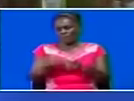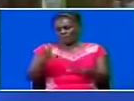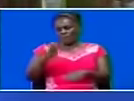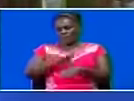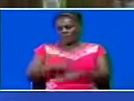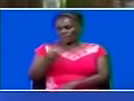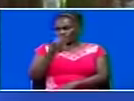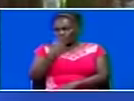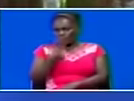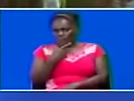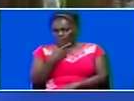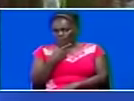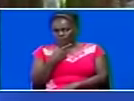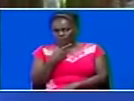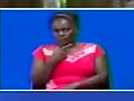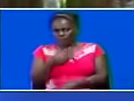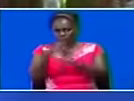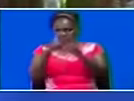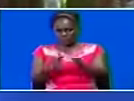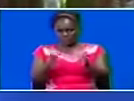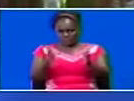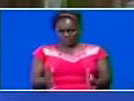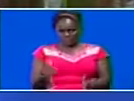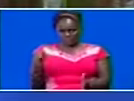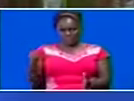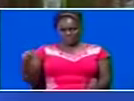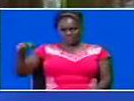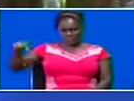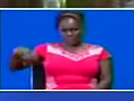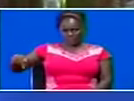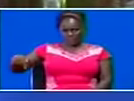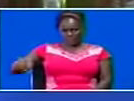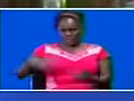matibabu. Francis Ontomwa, KTN Leo, Likoni.